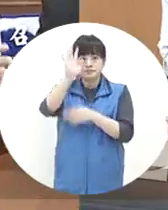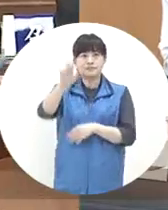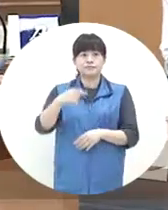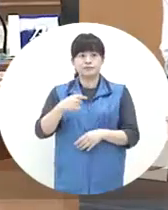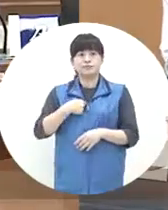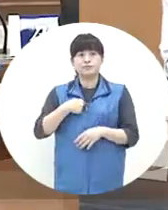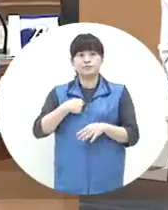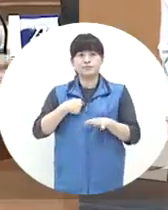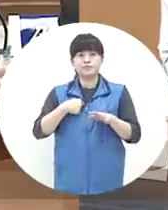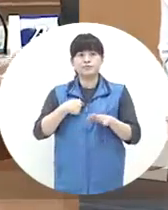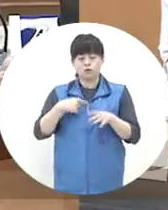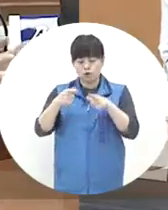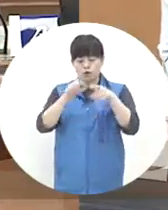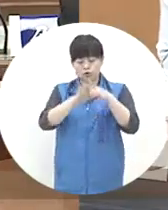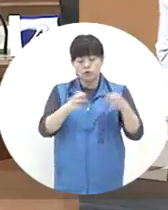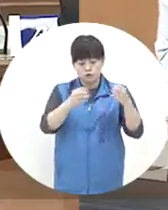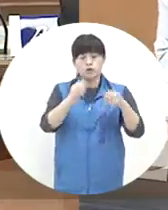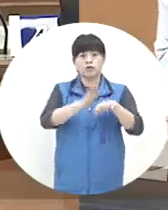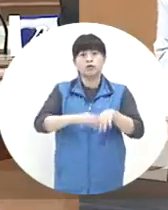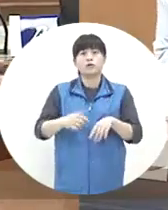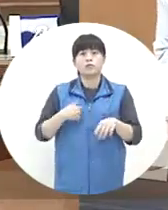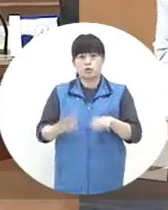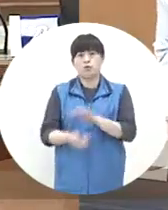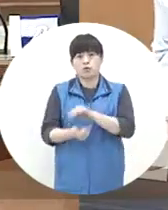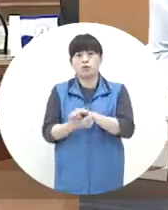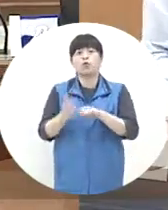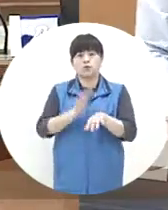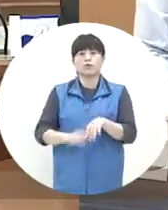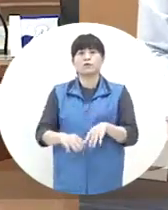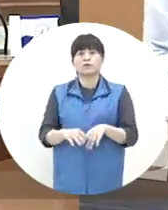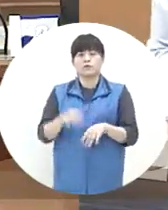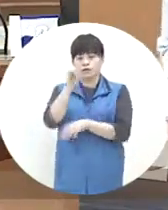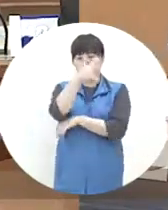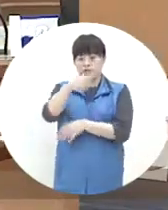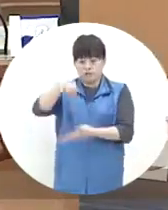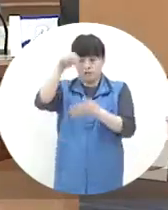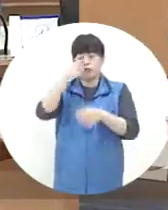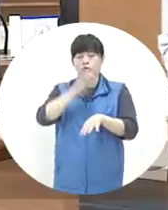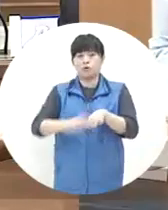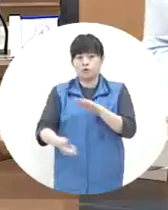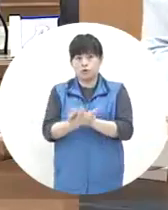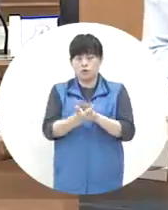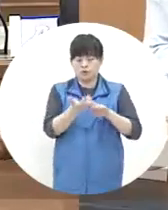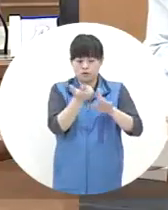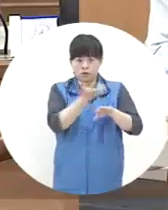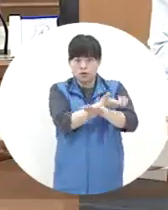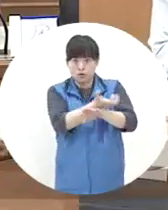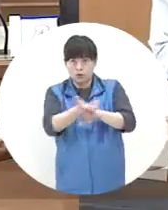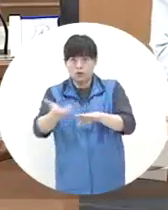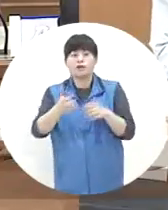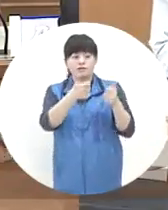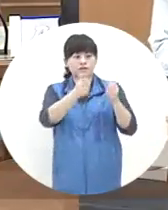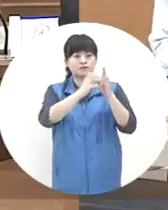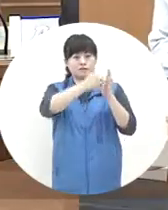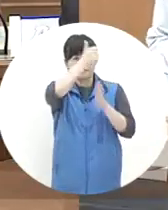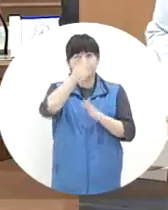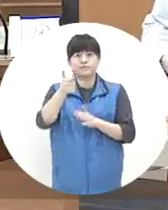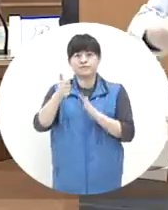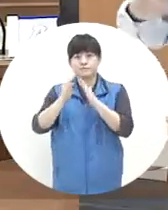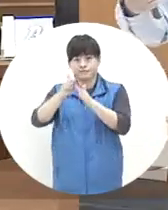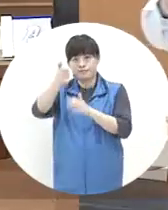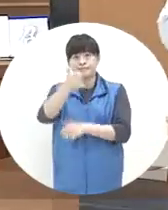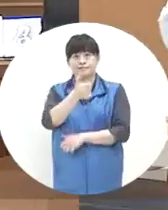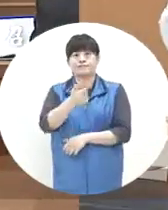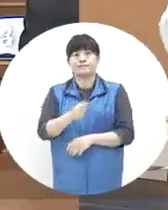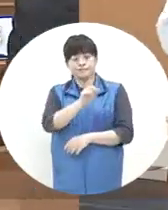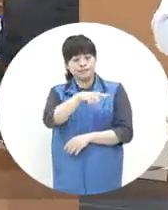们已经跟公所在讨论的，会把它快速啊，这个议员这个今天有提到，未来赶快来做这个事。 好，谢谢局长，谢谢市长齁、哦。那接下来